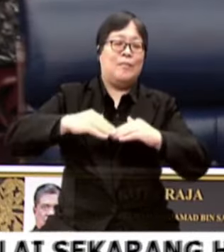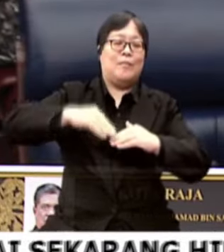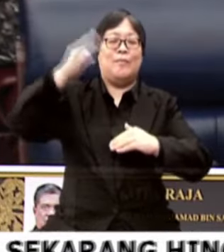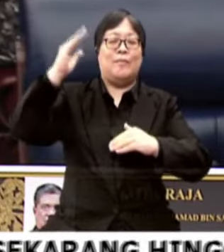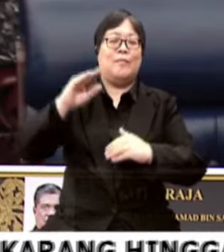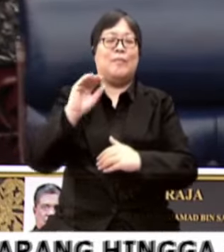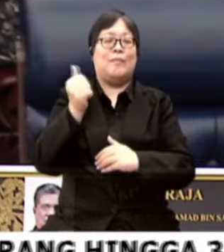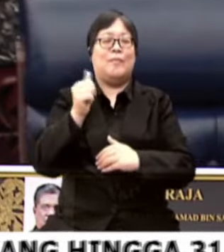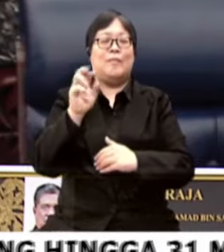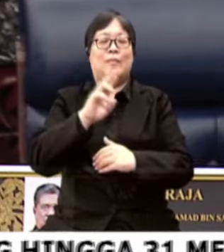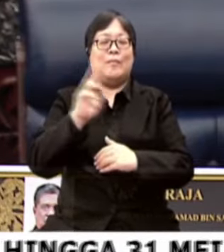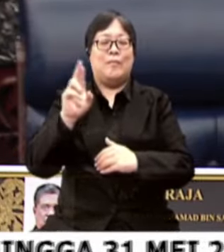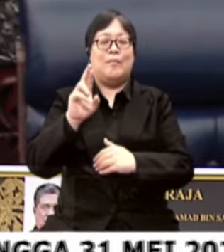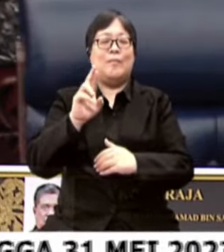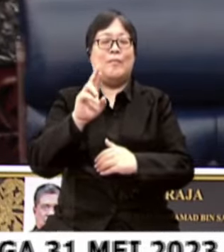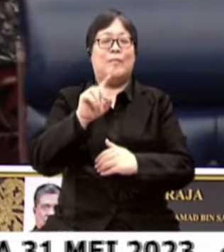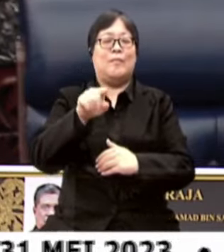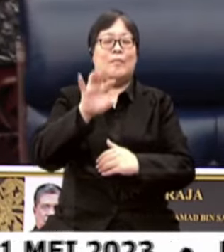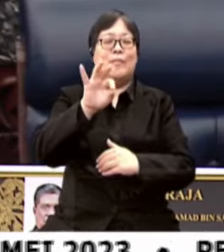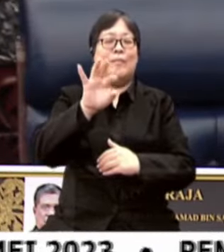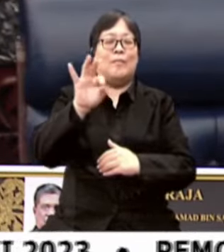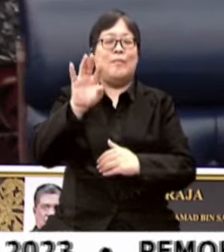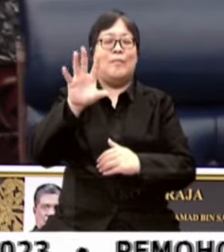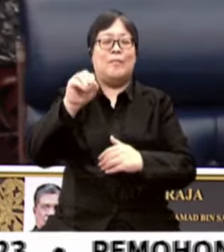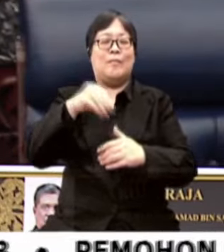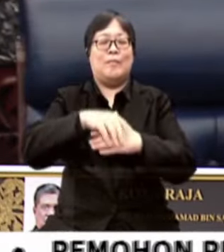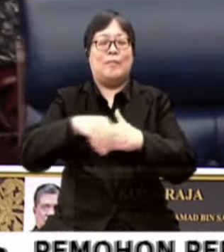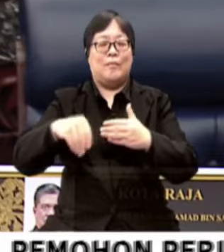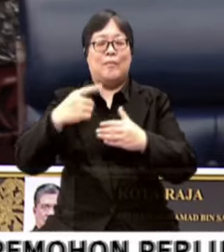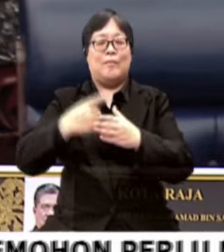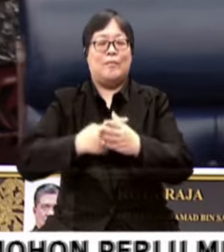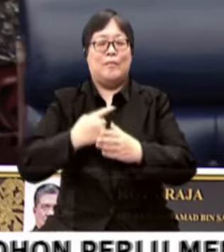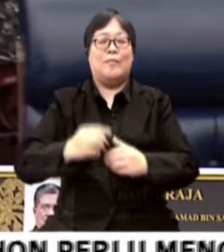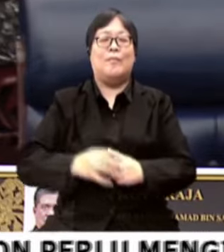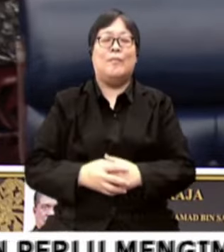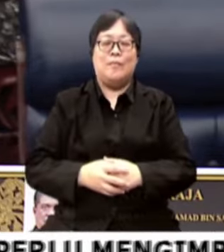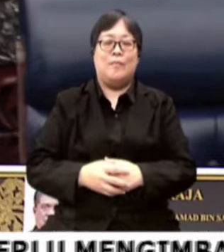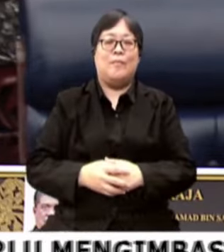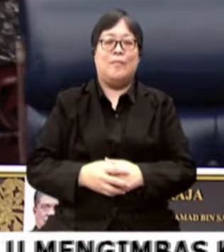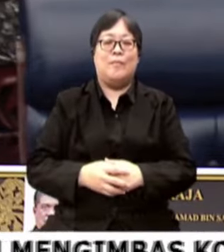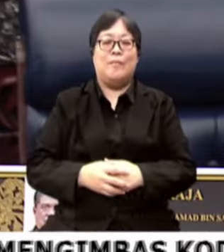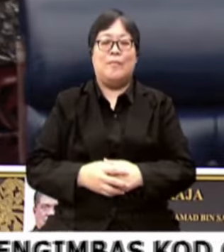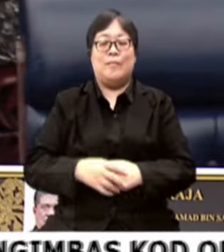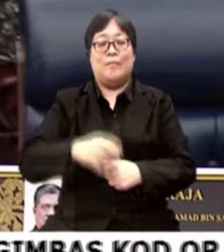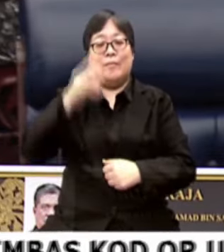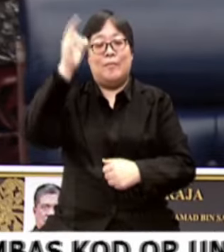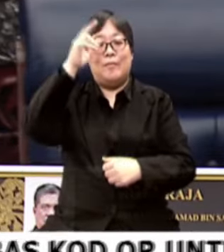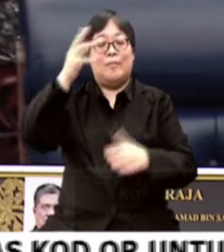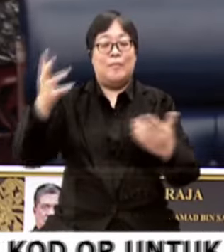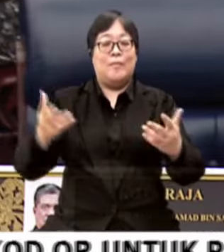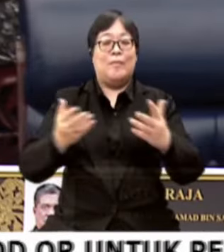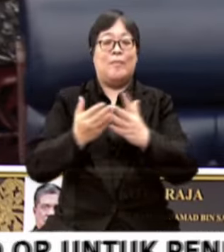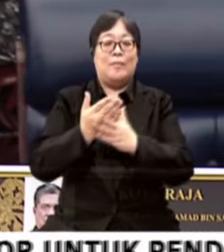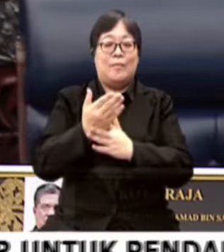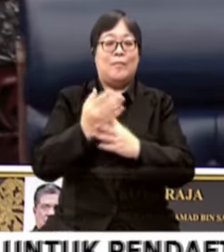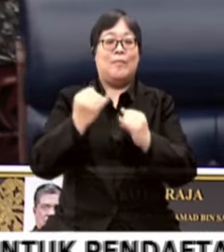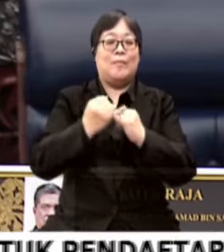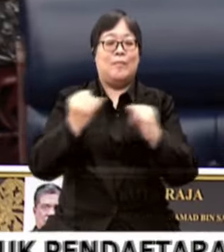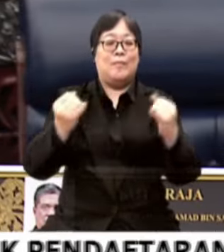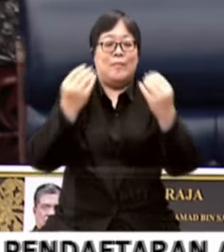10.000 960 Ringgit sebulan kerajaan melalui jabatan perangkaan